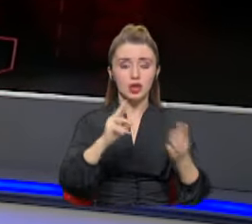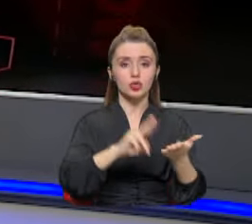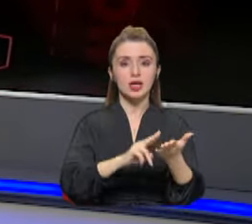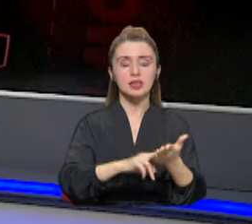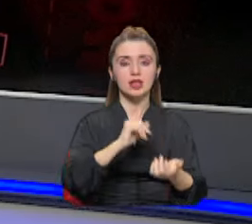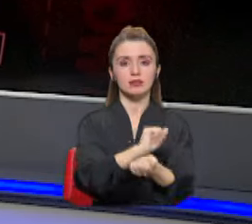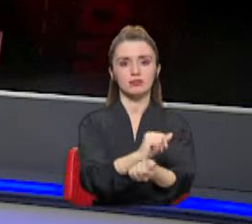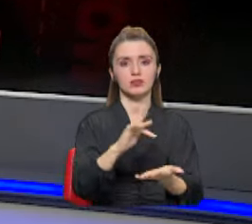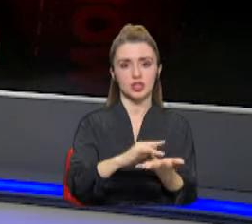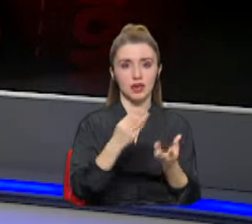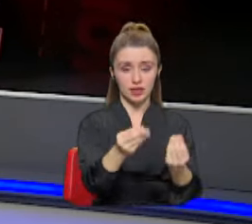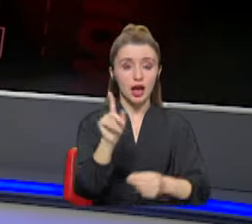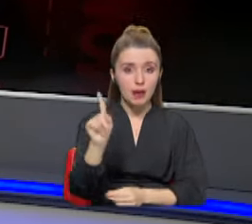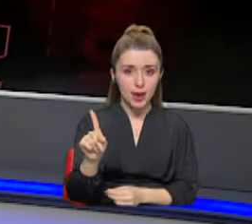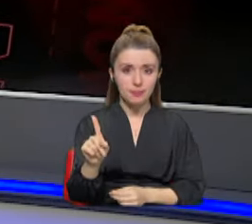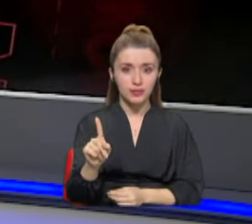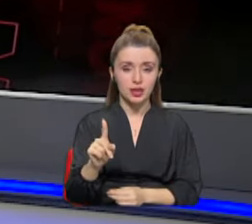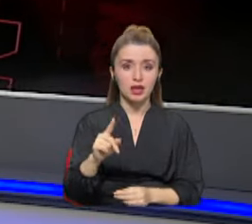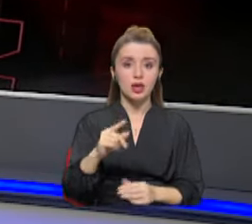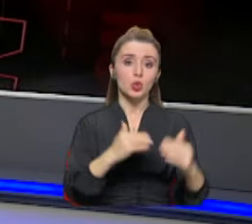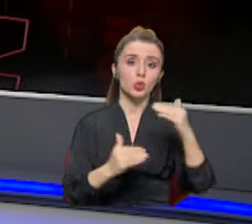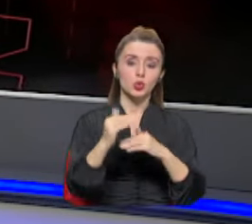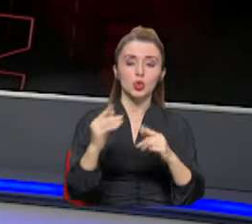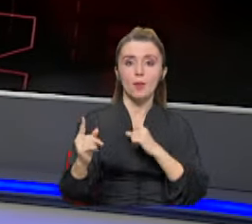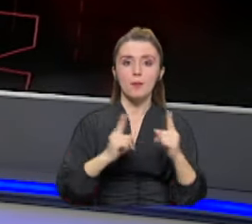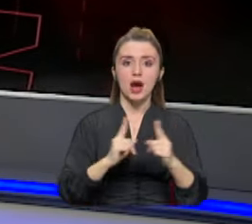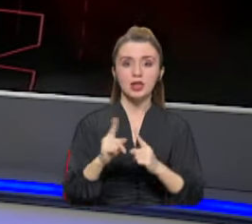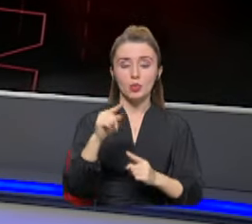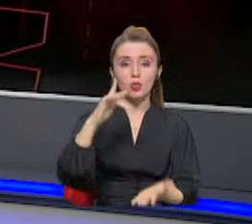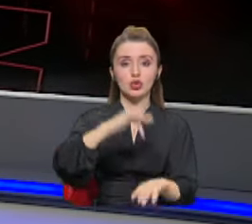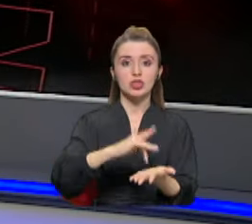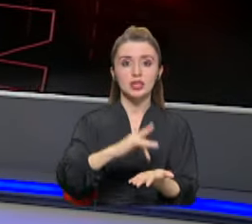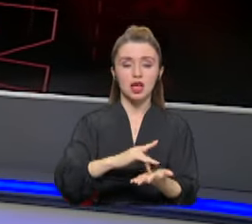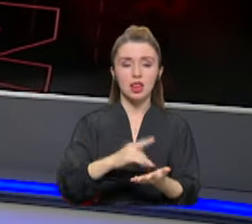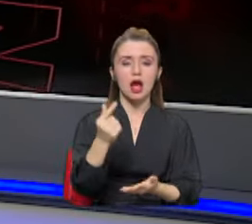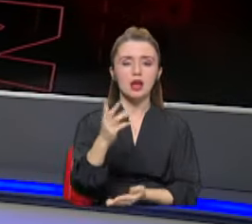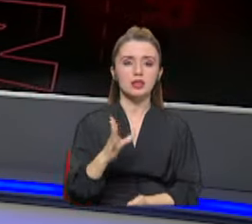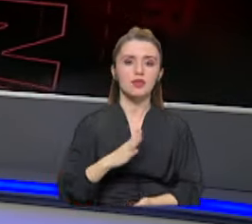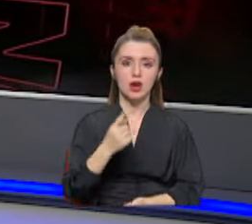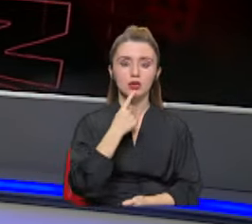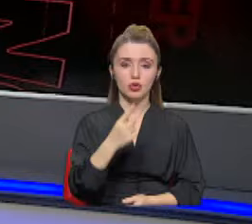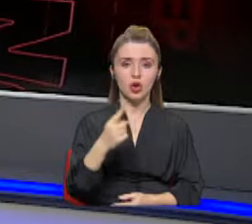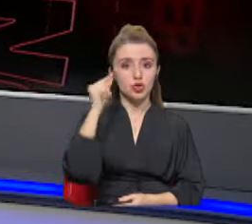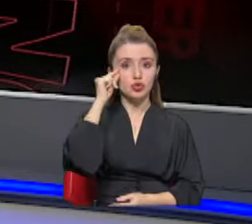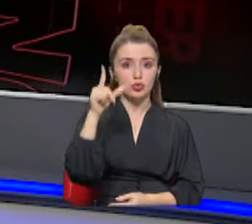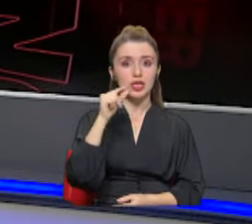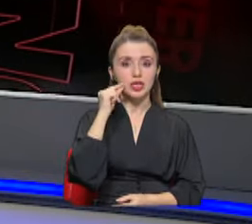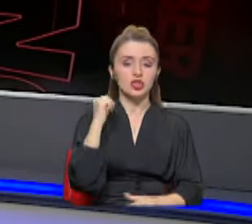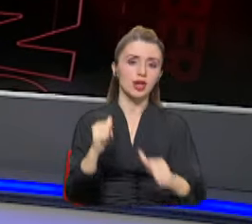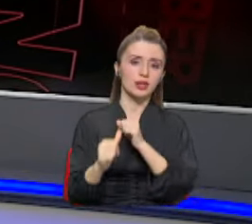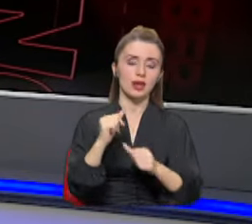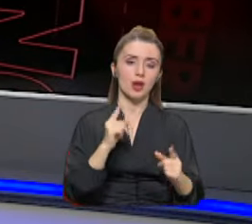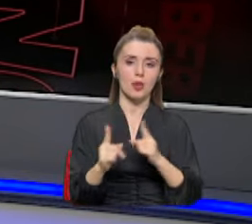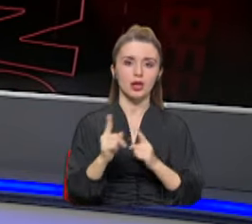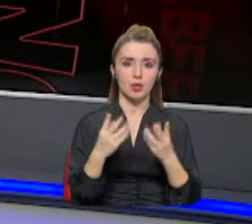hapis cezaları verilmişti. Ancak istinaf mahkemesi verilen cezaları az buldu. Sanıklar yeniden